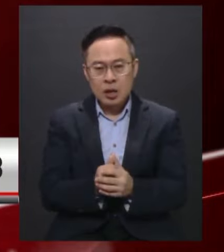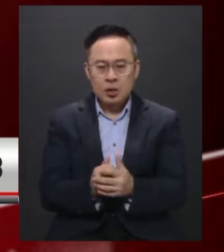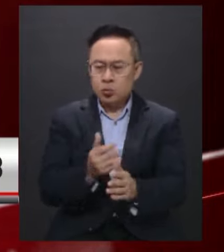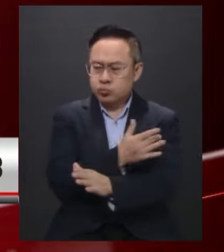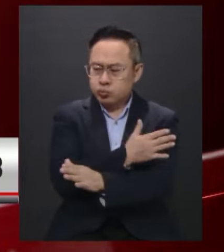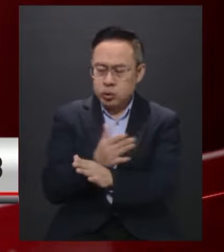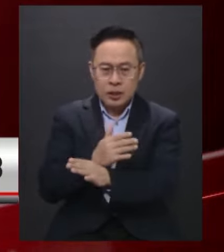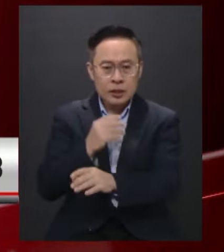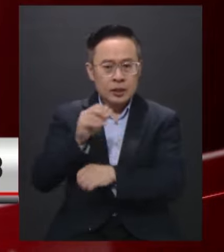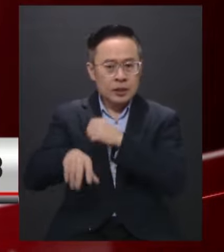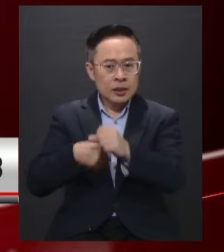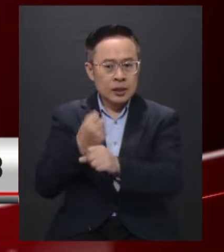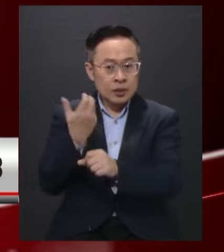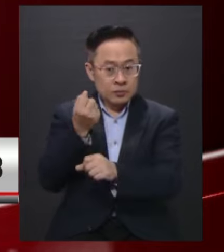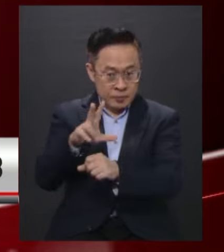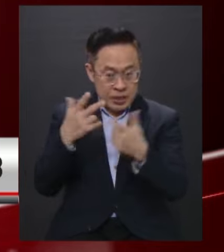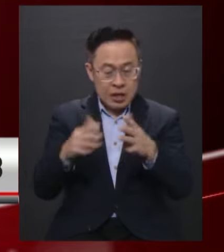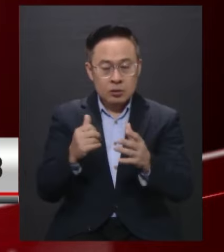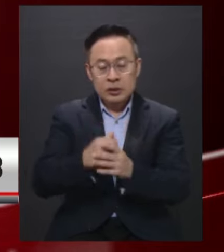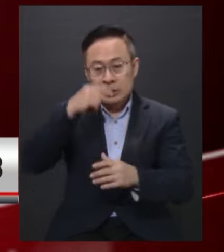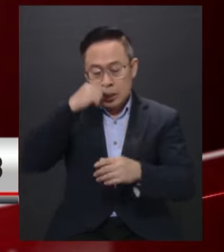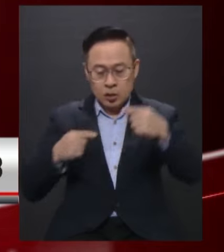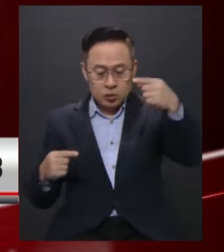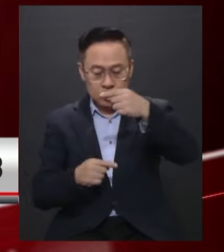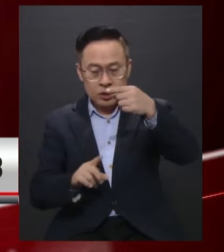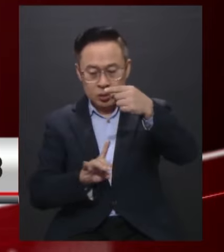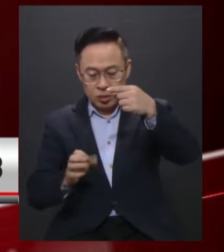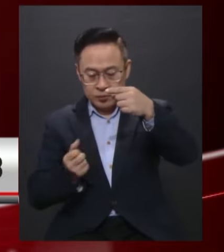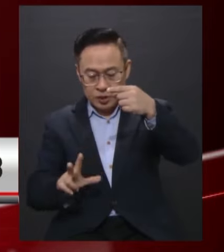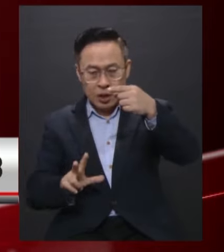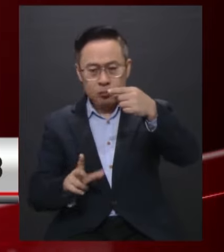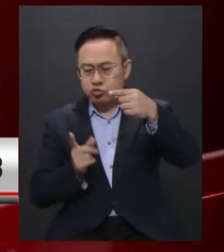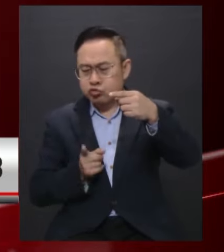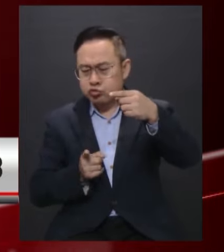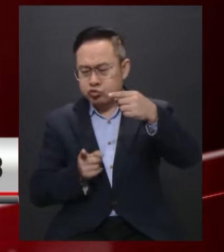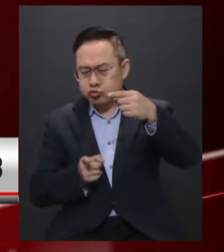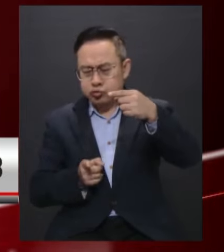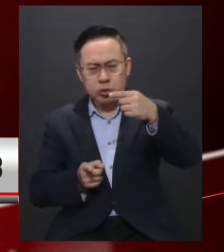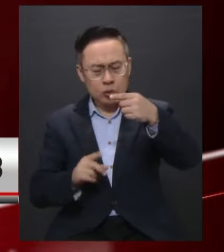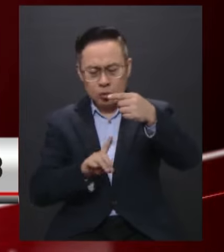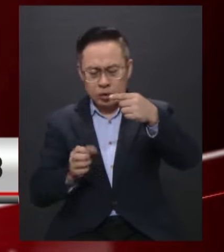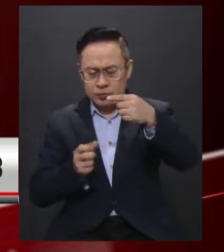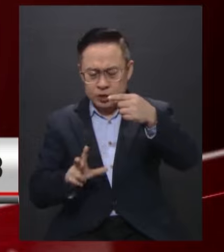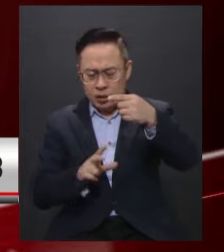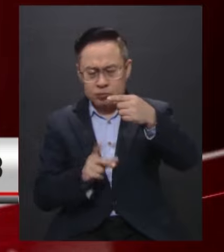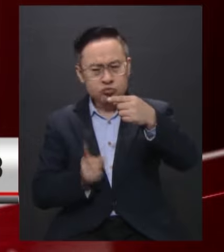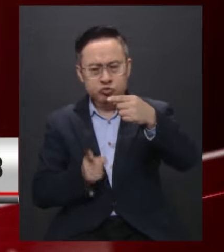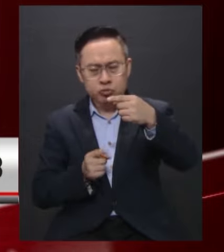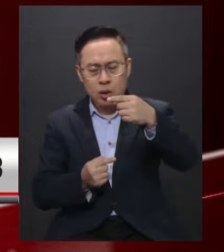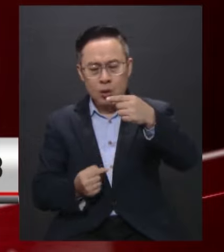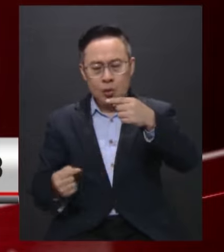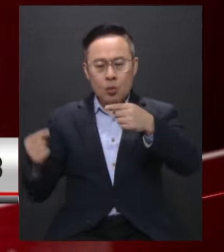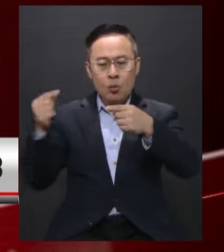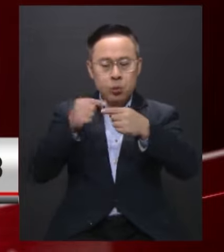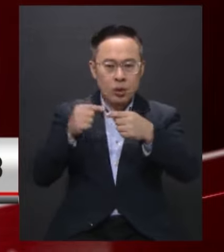เดือน23วันที่ทีมชาติไทยของเราขยับอันดับ ถูก กลับมาได้แล้วในอาเซียนเองเนี่ยเ